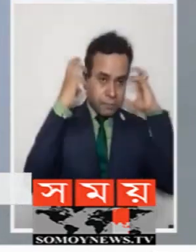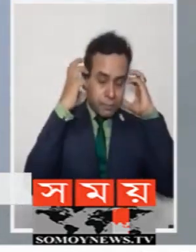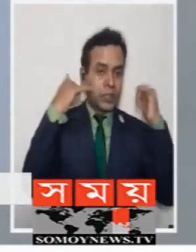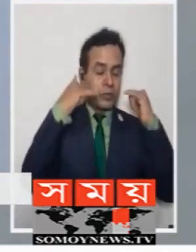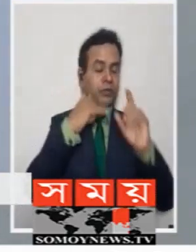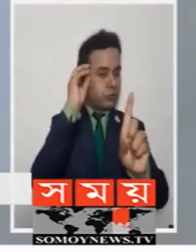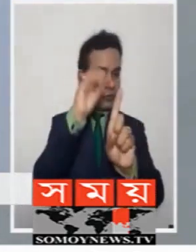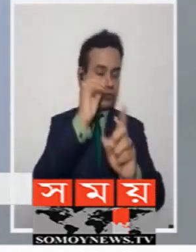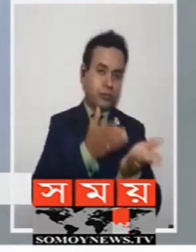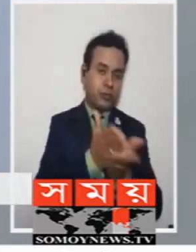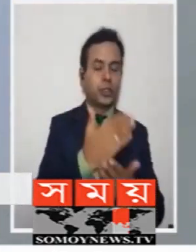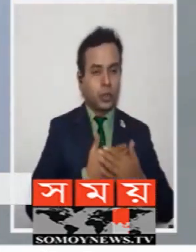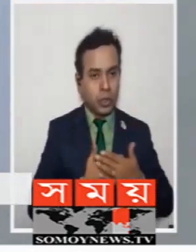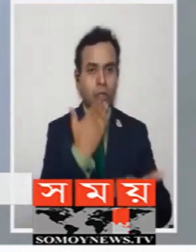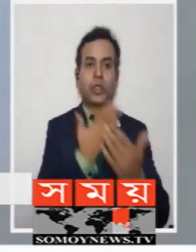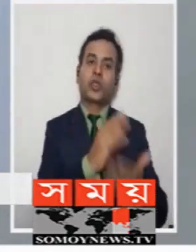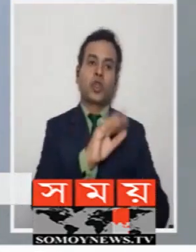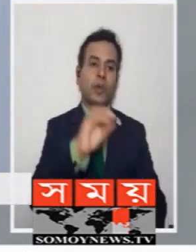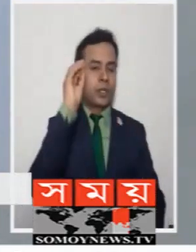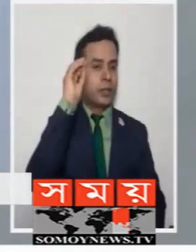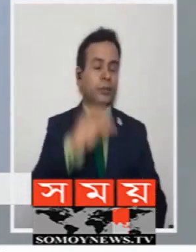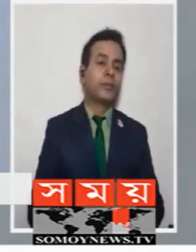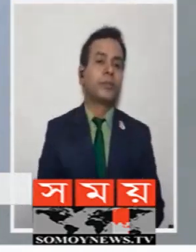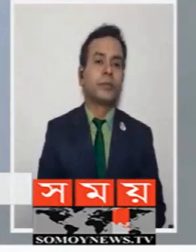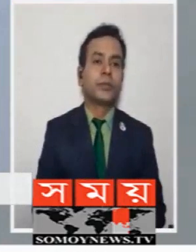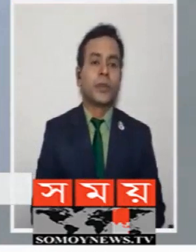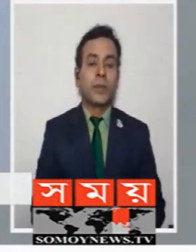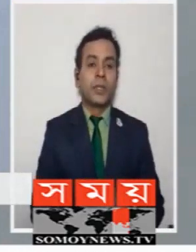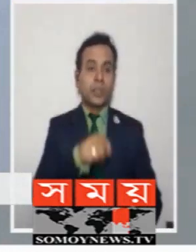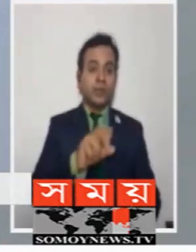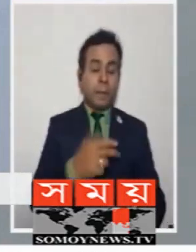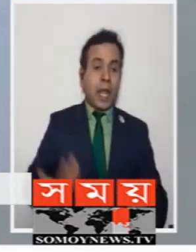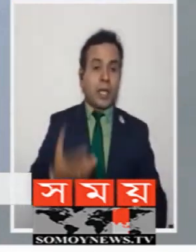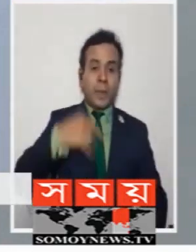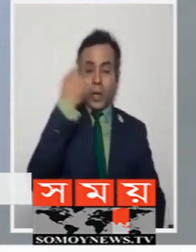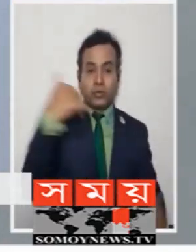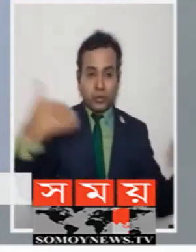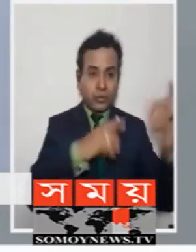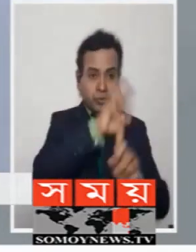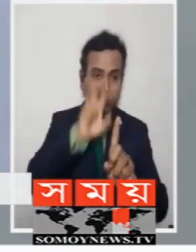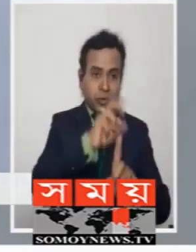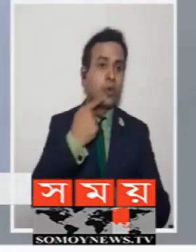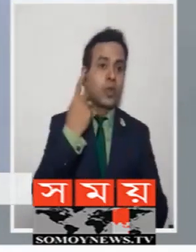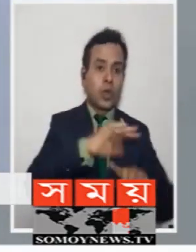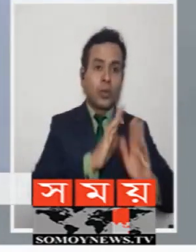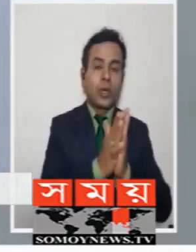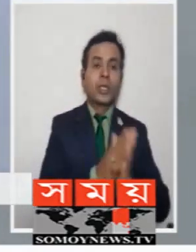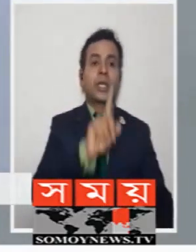আমাদের স্ক্রিনিং কার্যক্রম অব্যাহত আছে। গত 24 ঘন্টায় স্ক্রিনিং হয়েছে 1,116 জন, এর মধ্যে বিমানবন্দরে